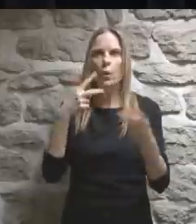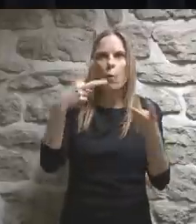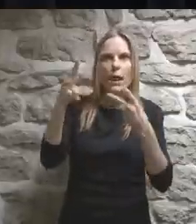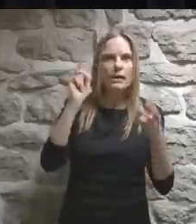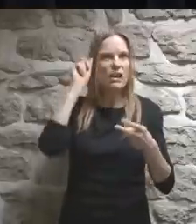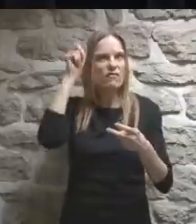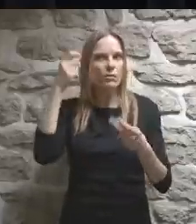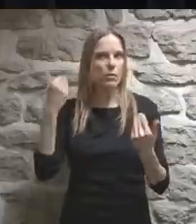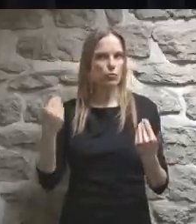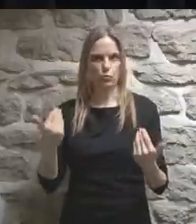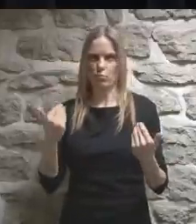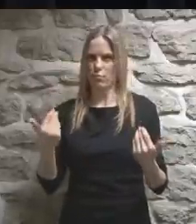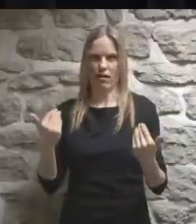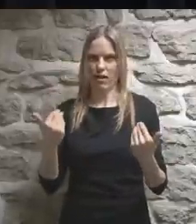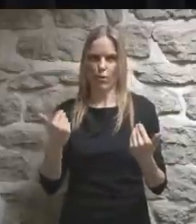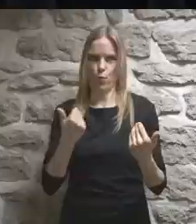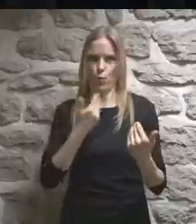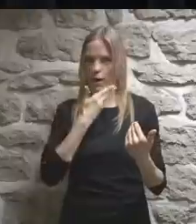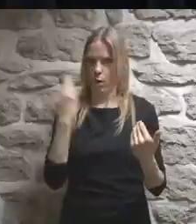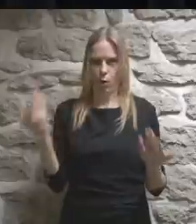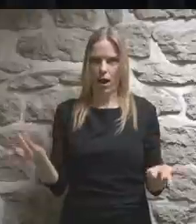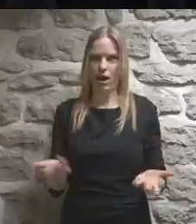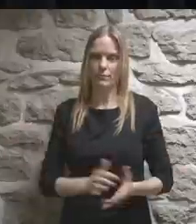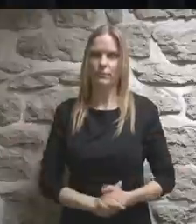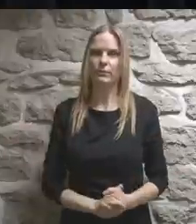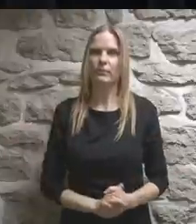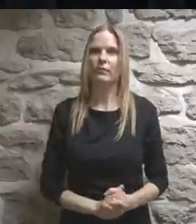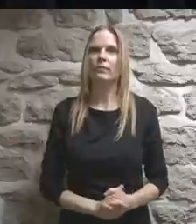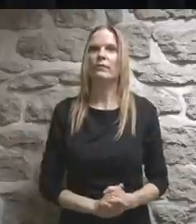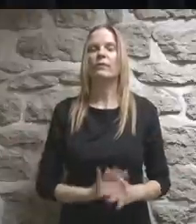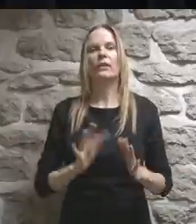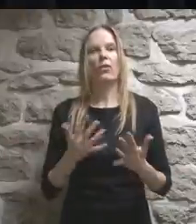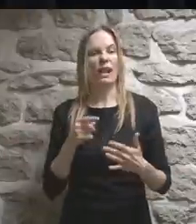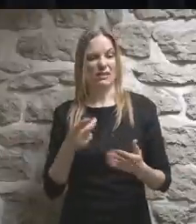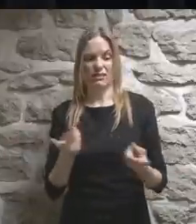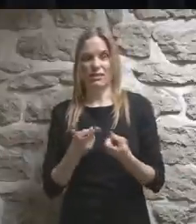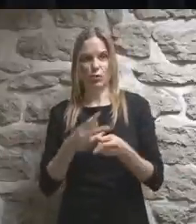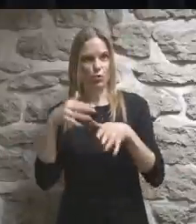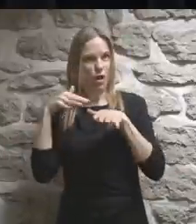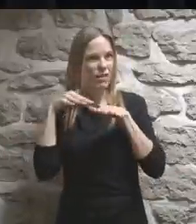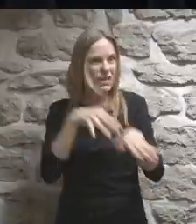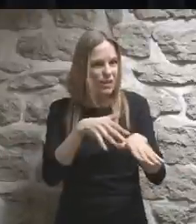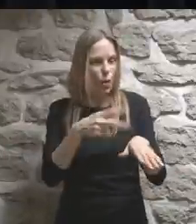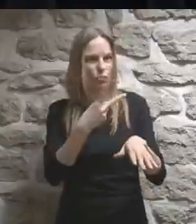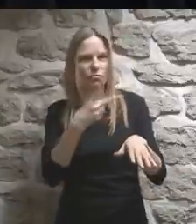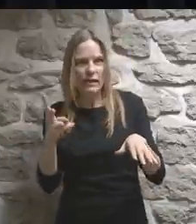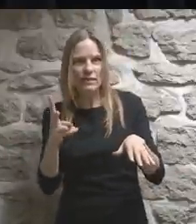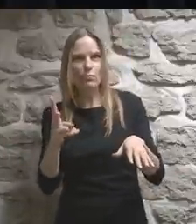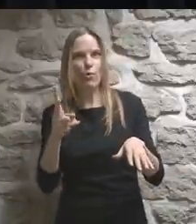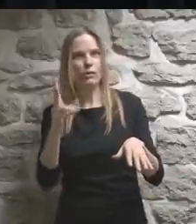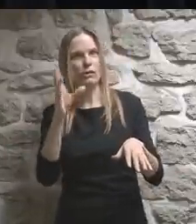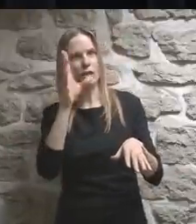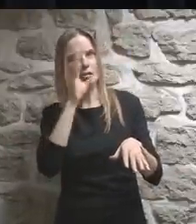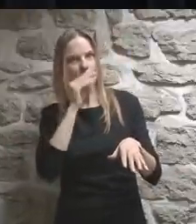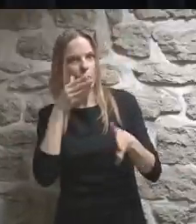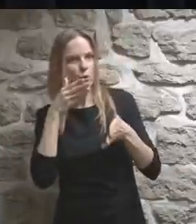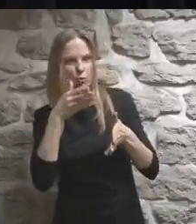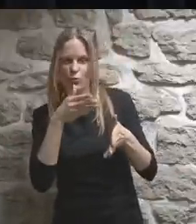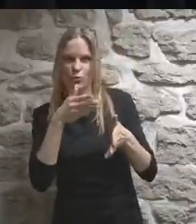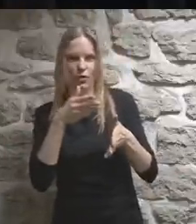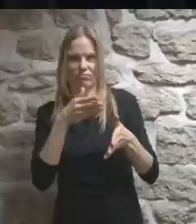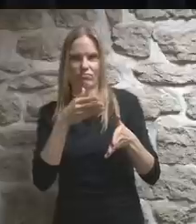siin küll ei olnud, et sellesse agressiooni saaks kuidagi teistmoodi siis